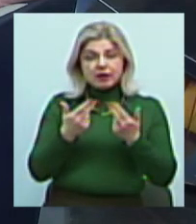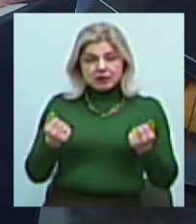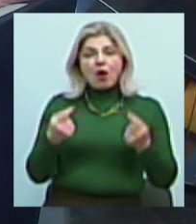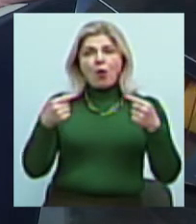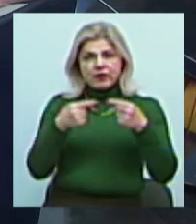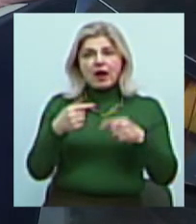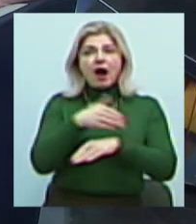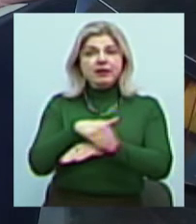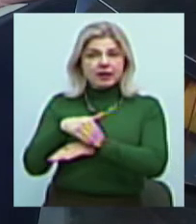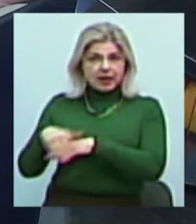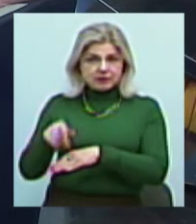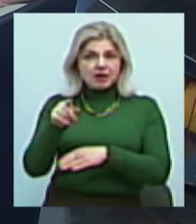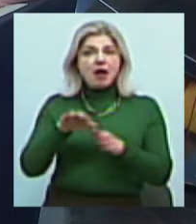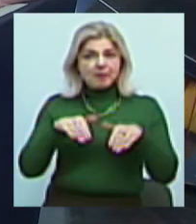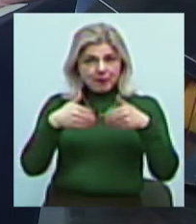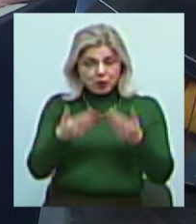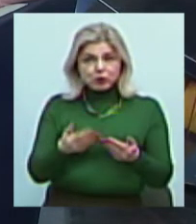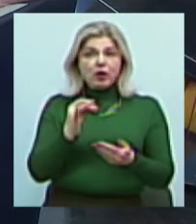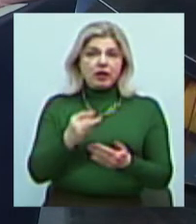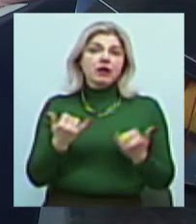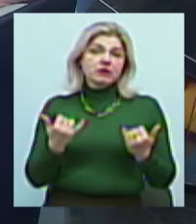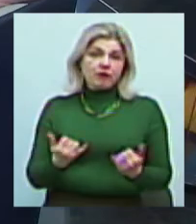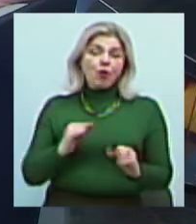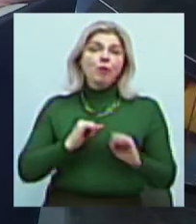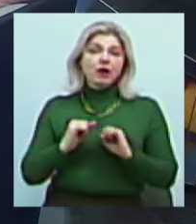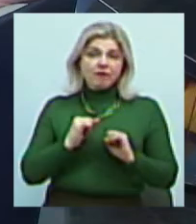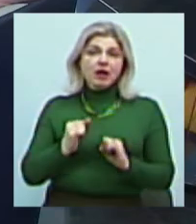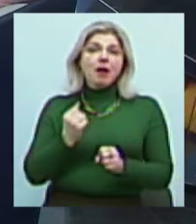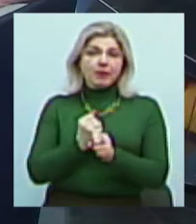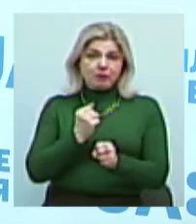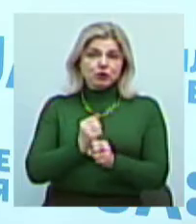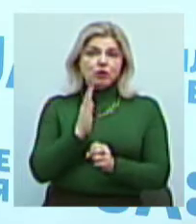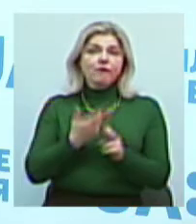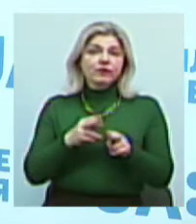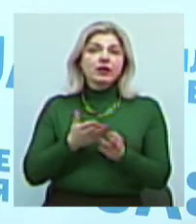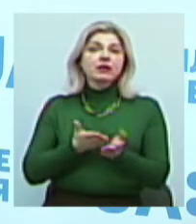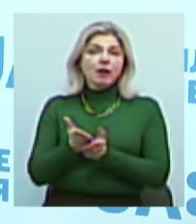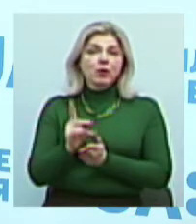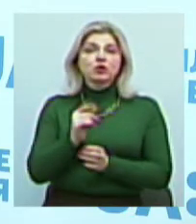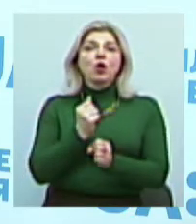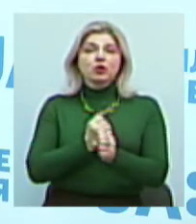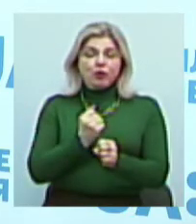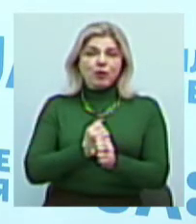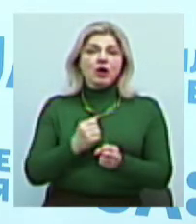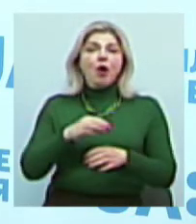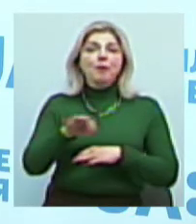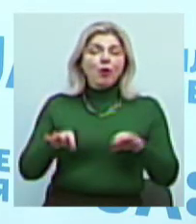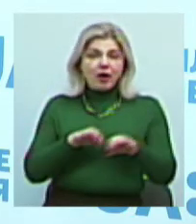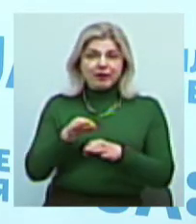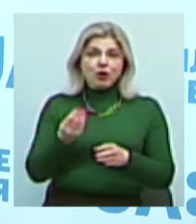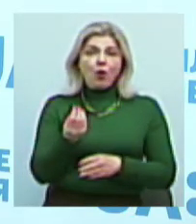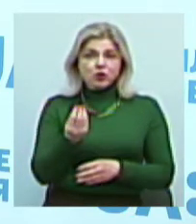конкретні адреси запропоновані. І наразі управління, ми працюємо в цьому напрямку, щоб розроблялись проєктно-кошторисні